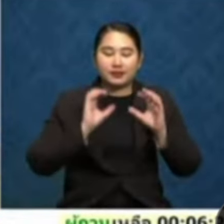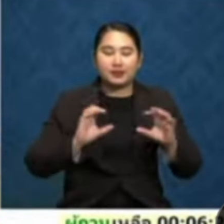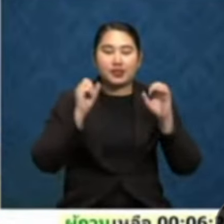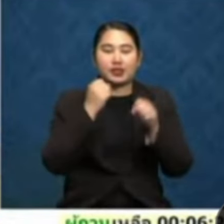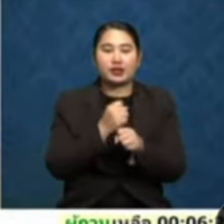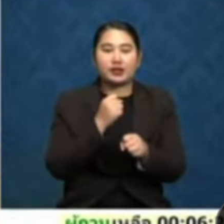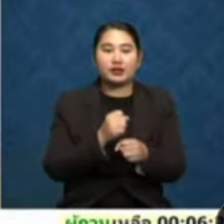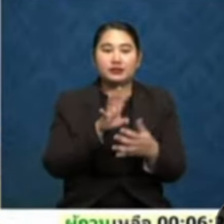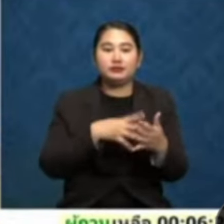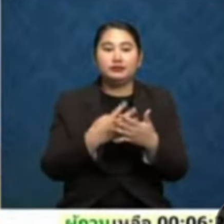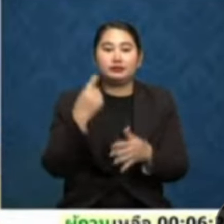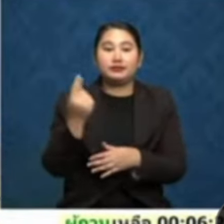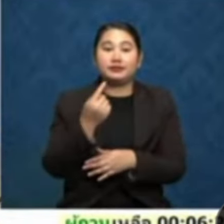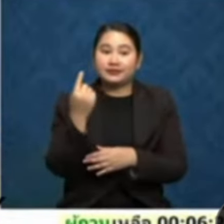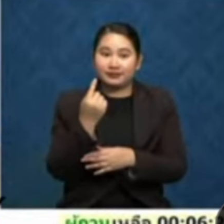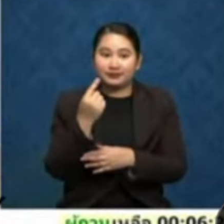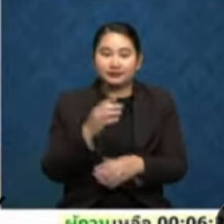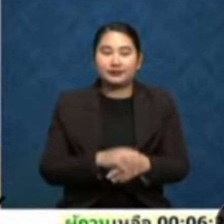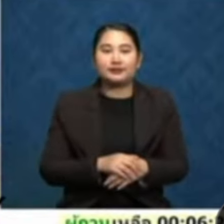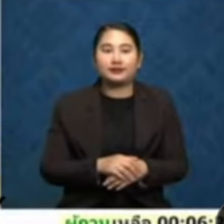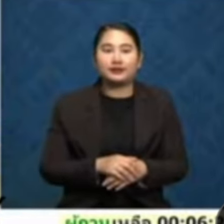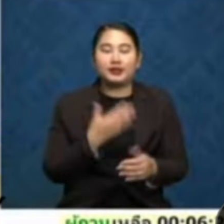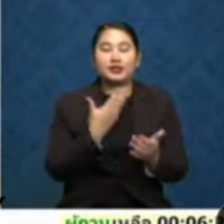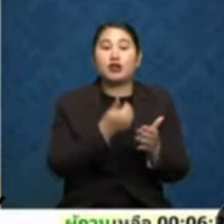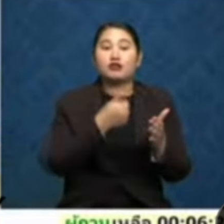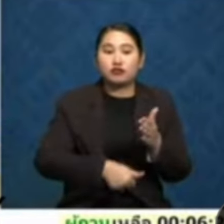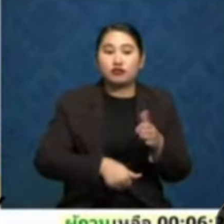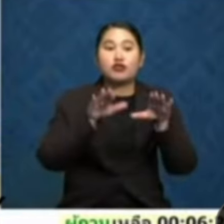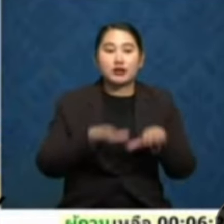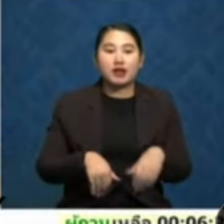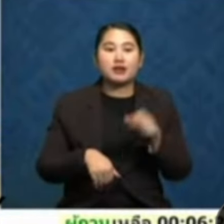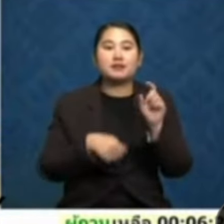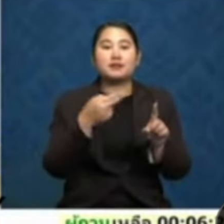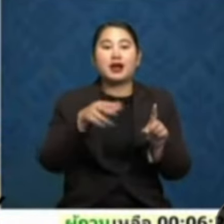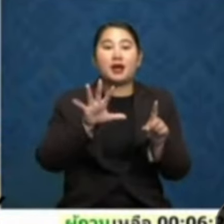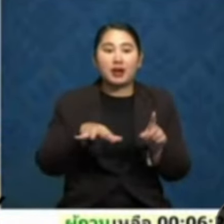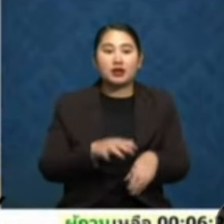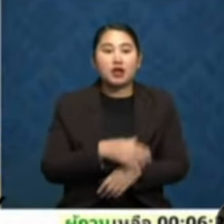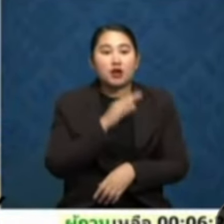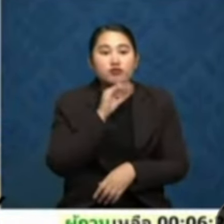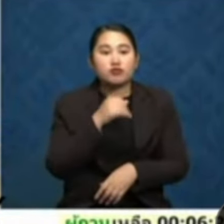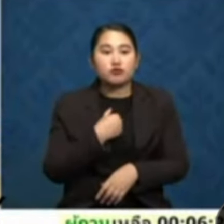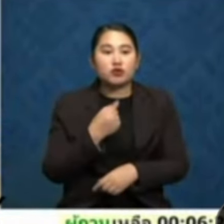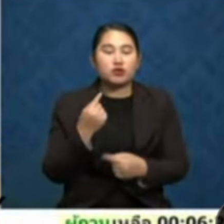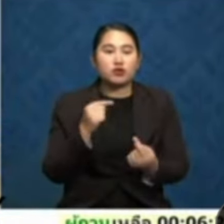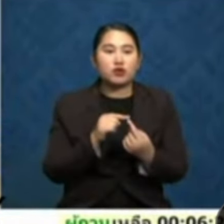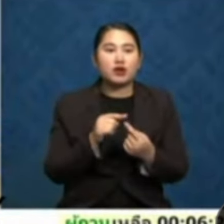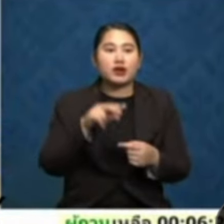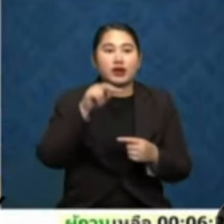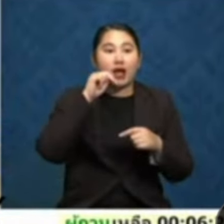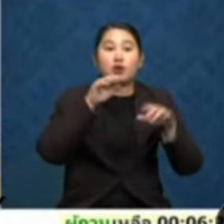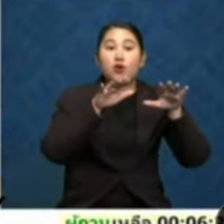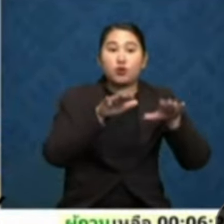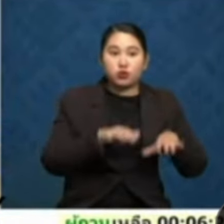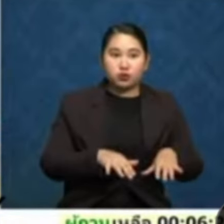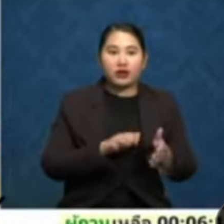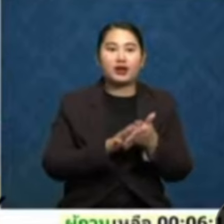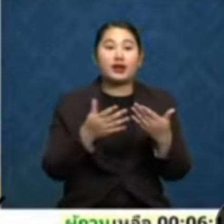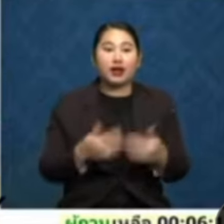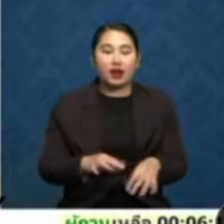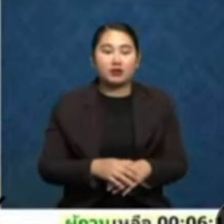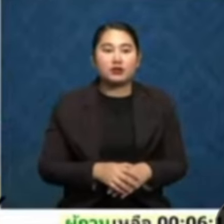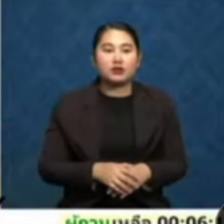มาตรการท่องเที่ยวเมืองรองครับเอาไปลดหย่อนภาษีได้ 15,000บาทเป็นไปได้มที่จะออกมาตรการท่องเที่ยวเมืองน้ำรถครับหลังจากที่เมืองแม่